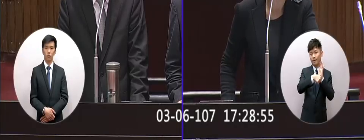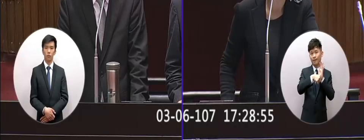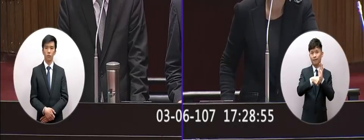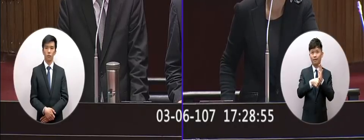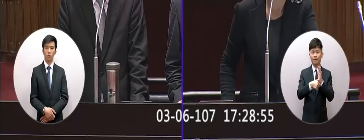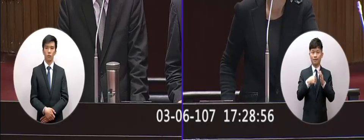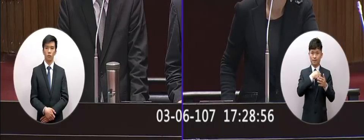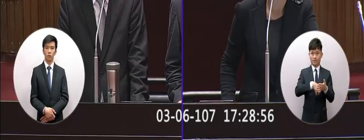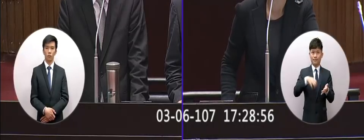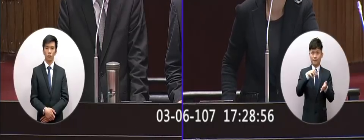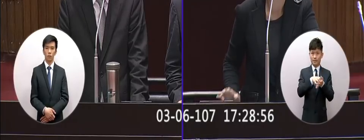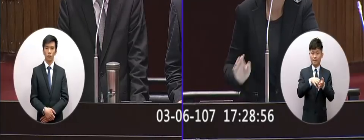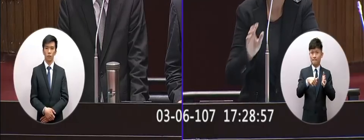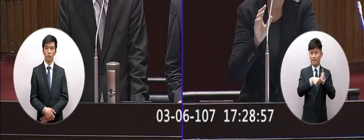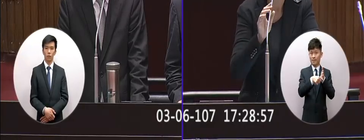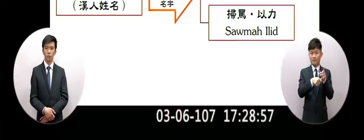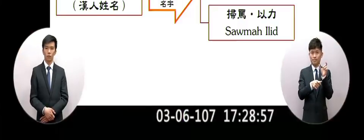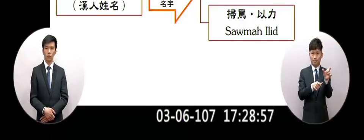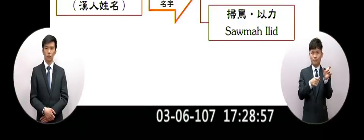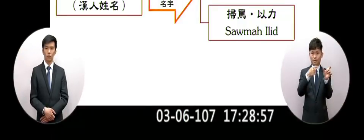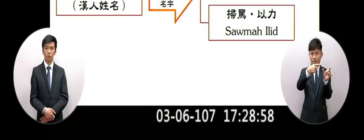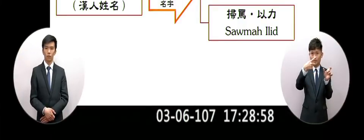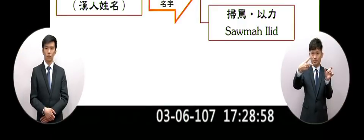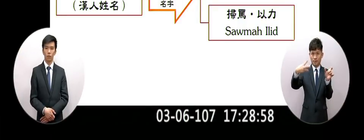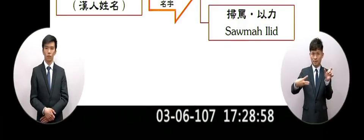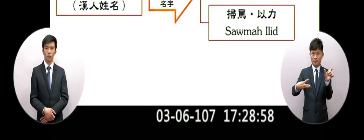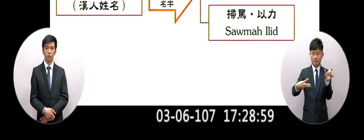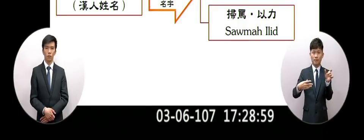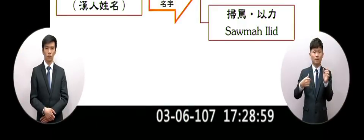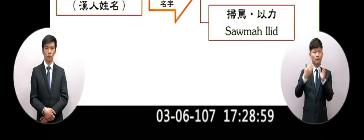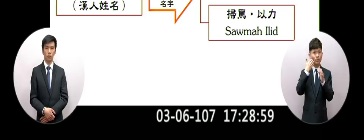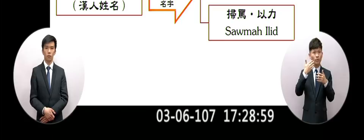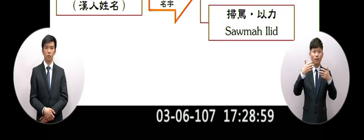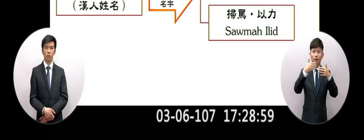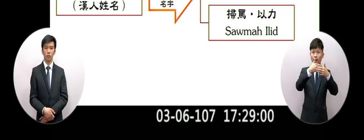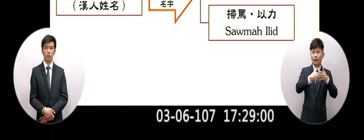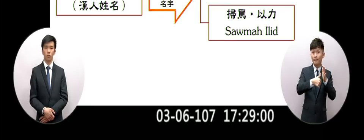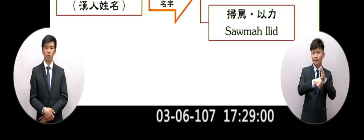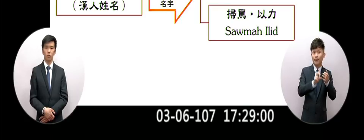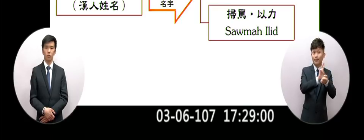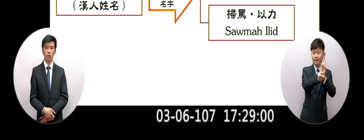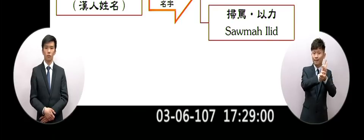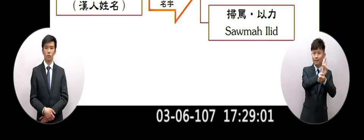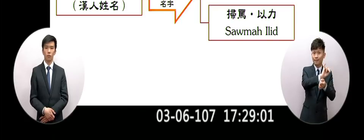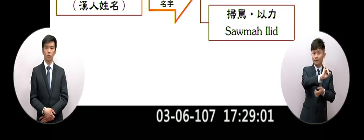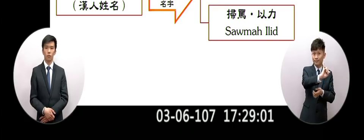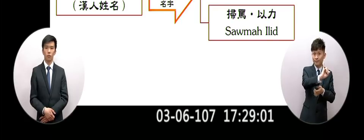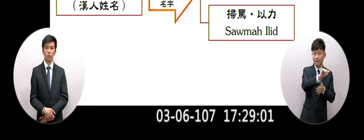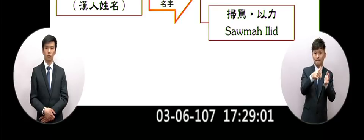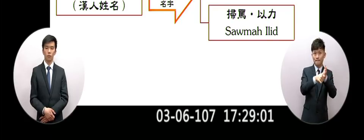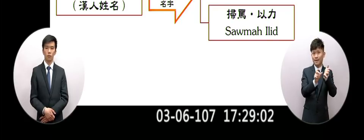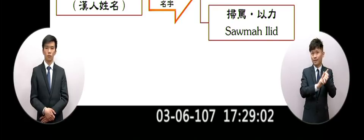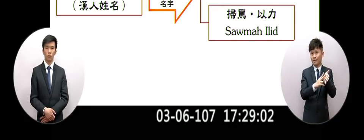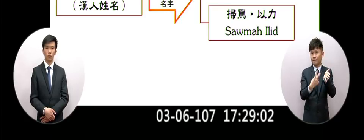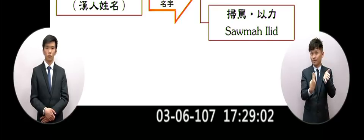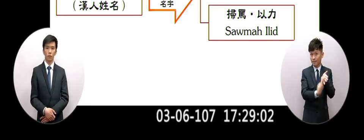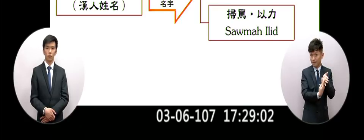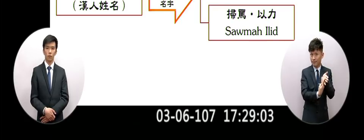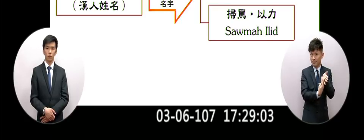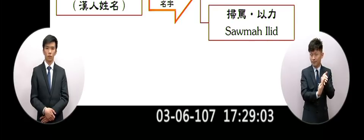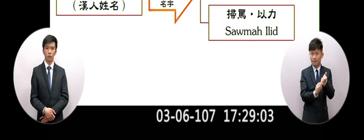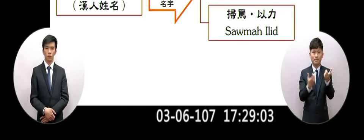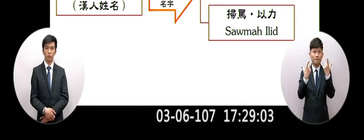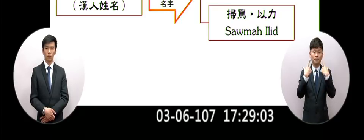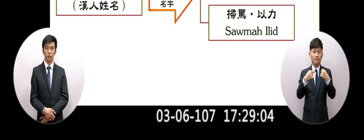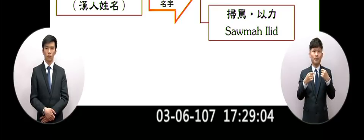面可以写这三种方式。例如他的汉名如果叫林粉梅，他改名之后，他